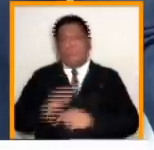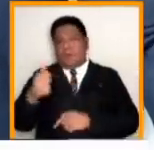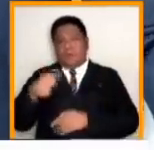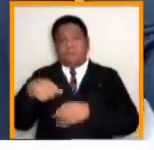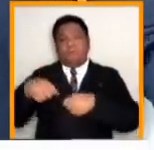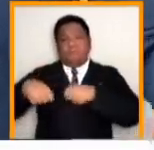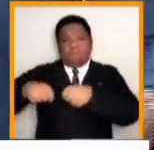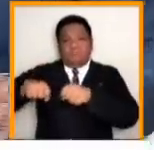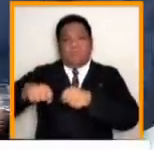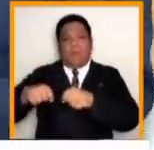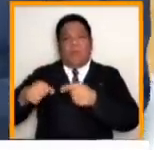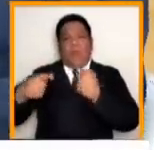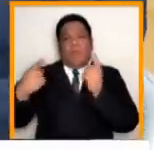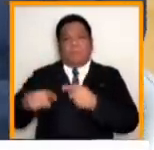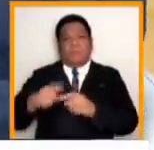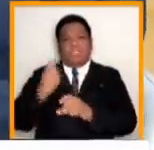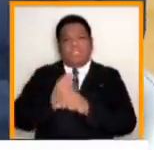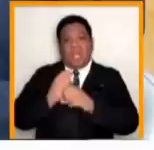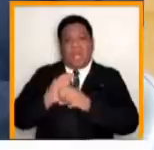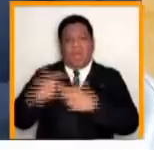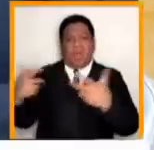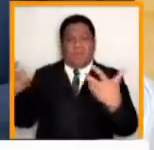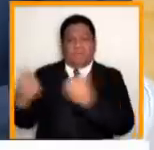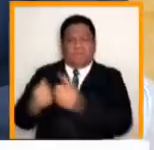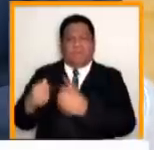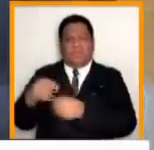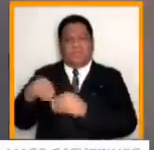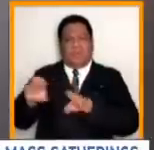sa Albay. Narito ang unang balita.